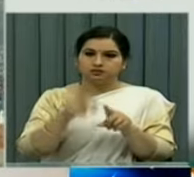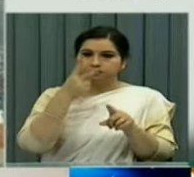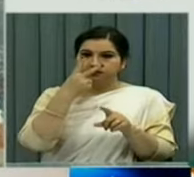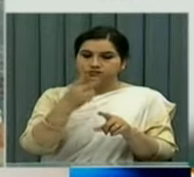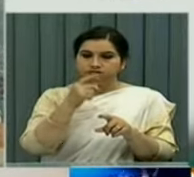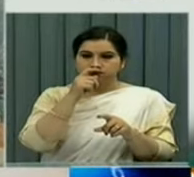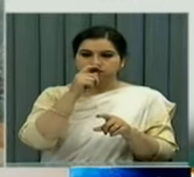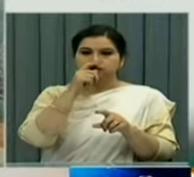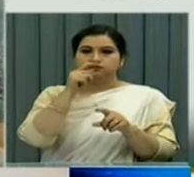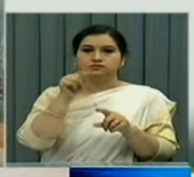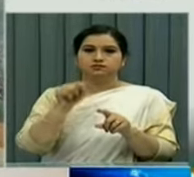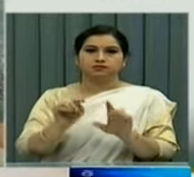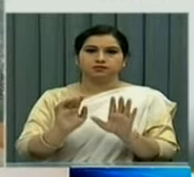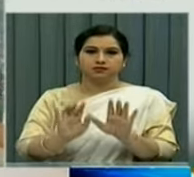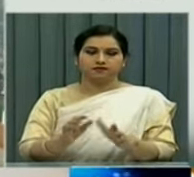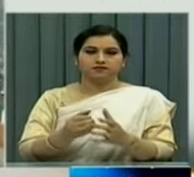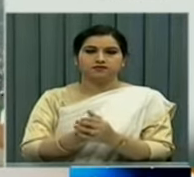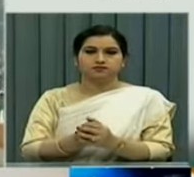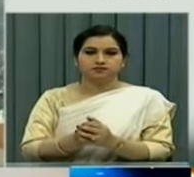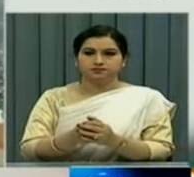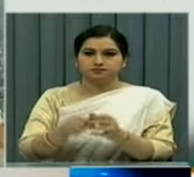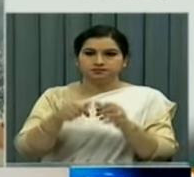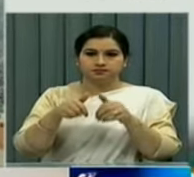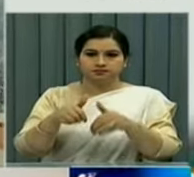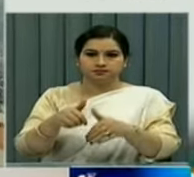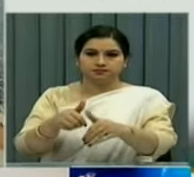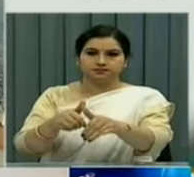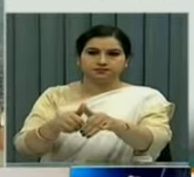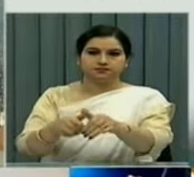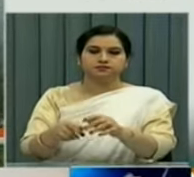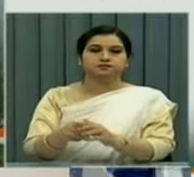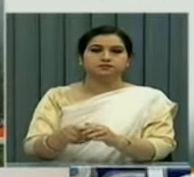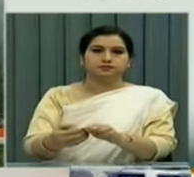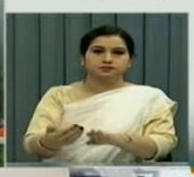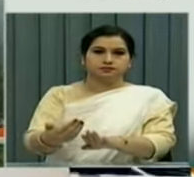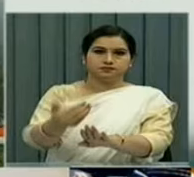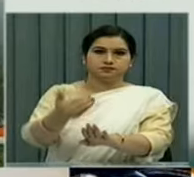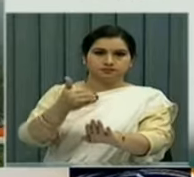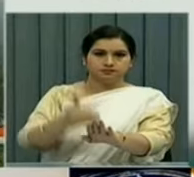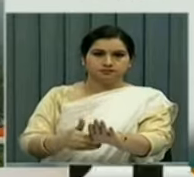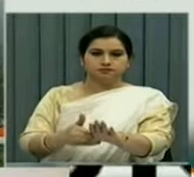क्लियर हो गई, पर दुरुस्त आया है, बिल्कुल ठीक चल रहा है।